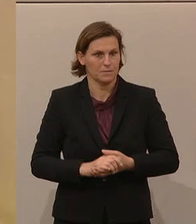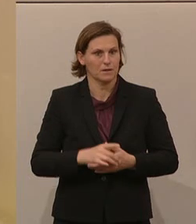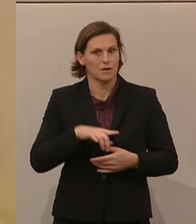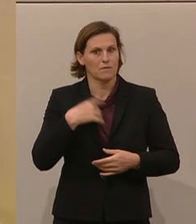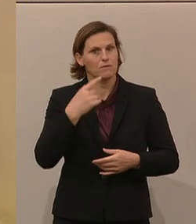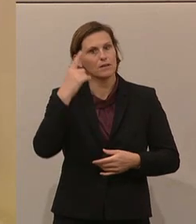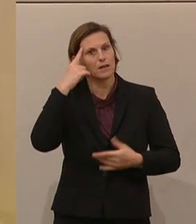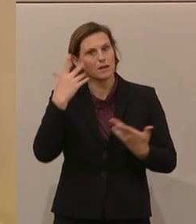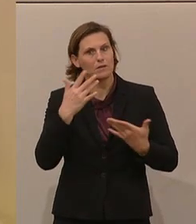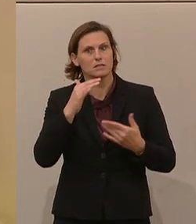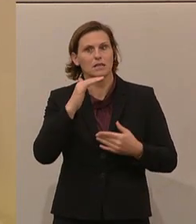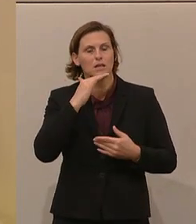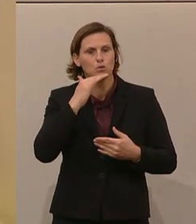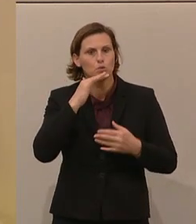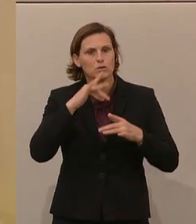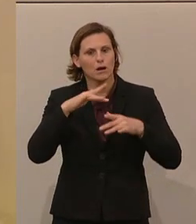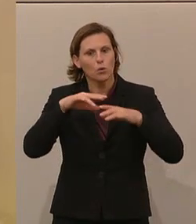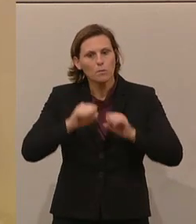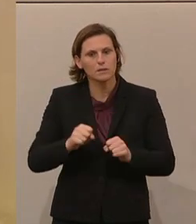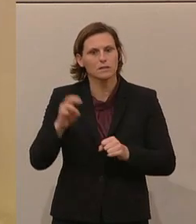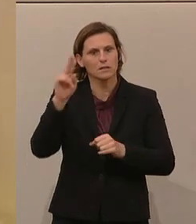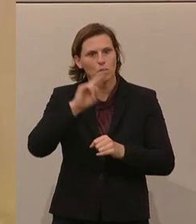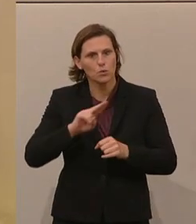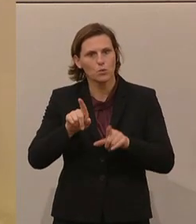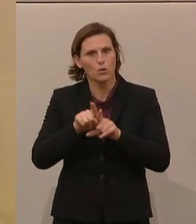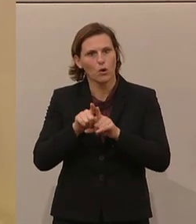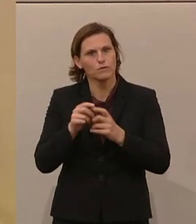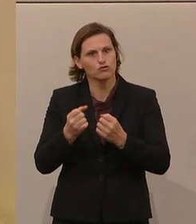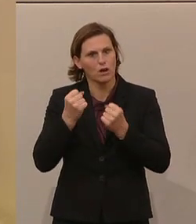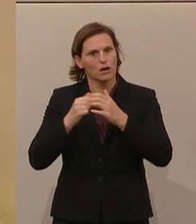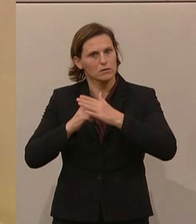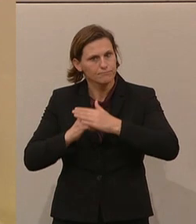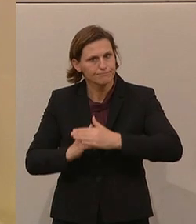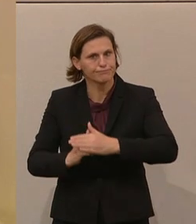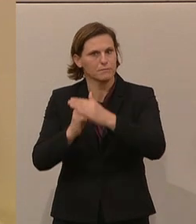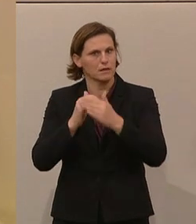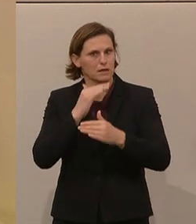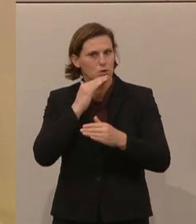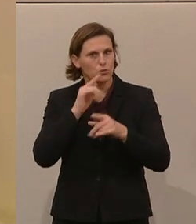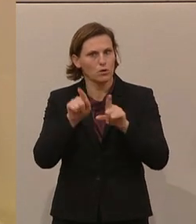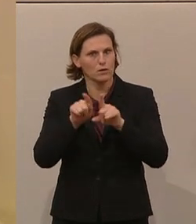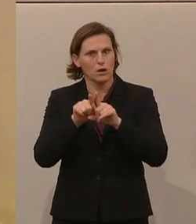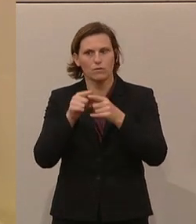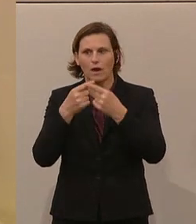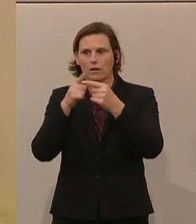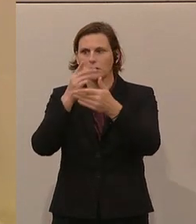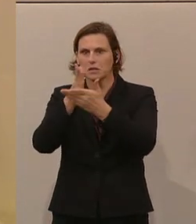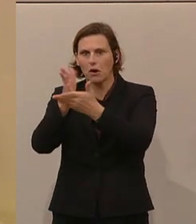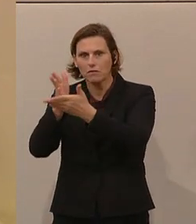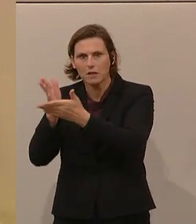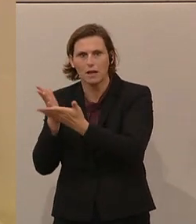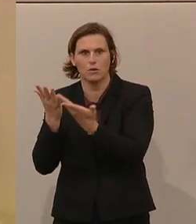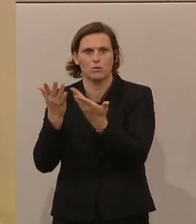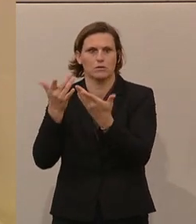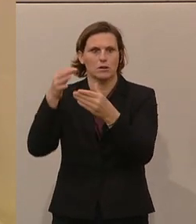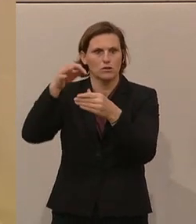ausreichend, um die Kompetenzen der Europäischen Union auch entsprechend zu stärken. Man kann Umschichtungen vornehmen,